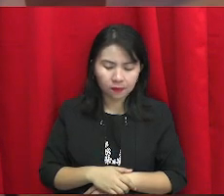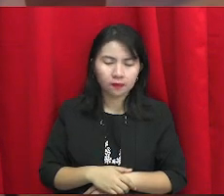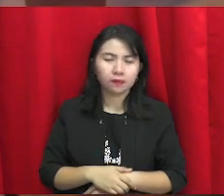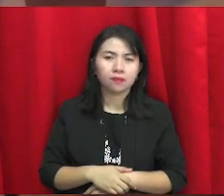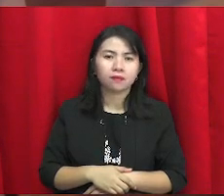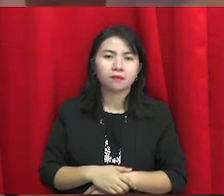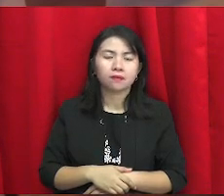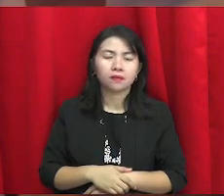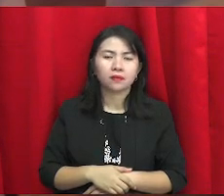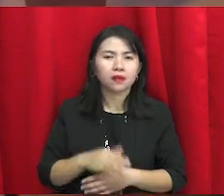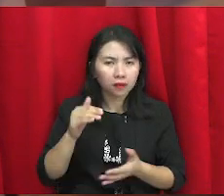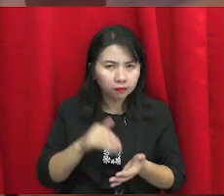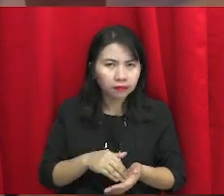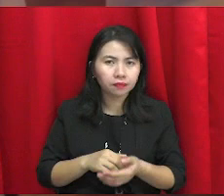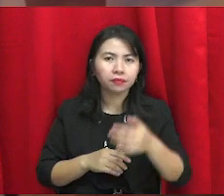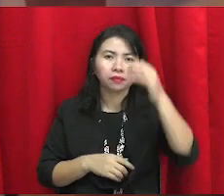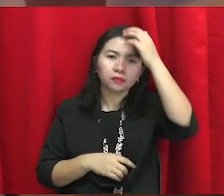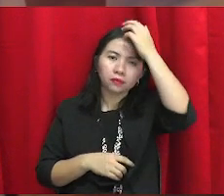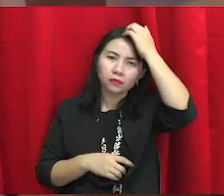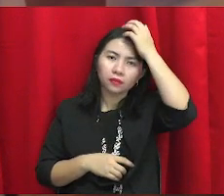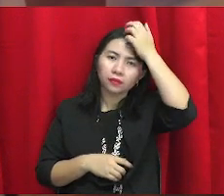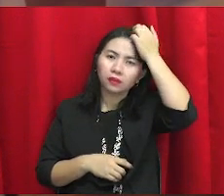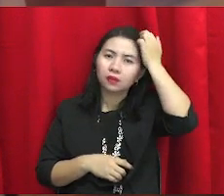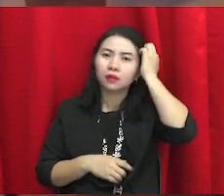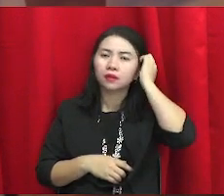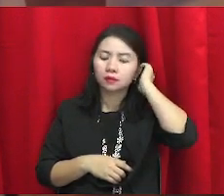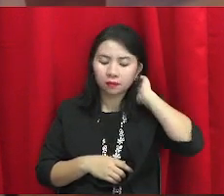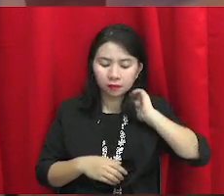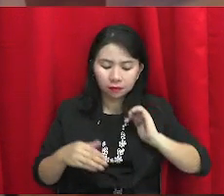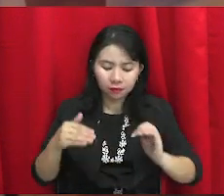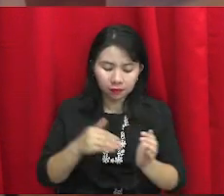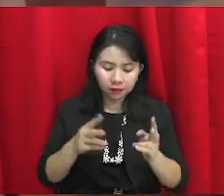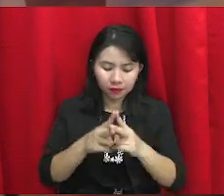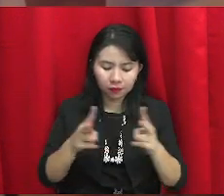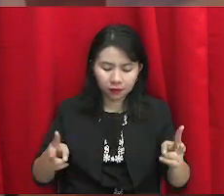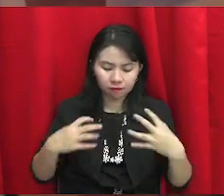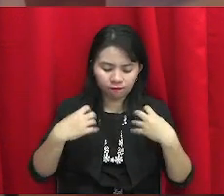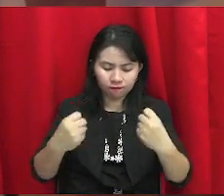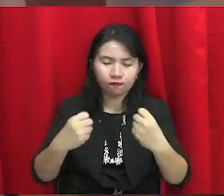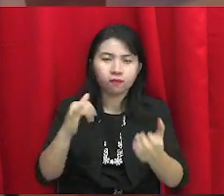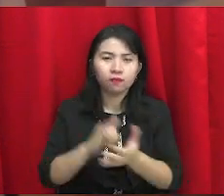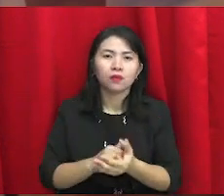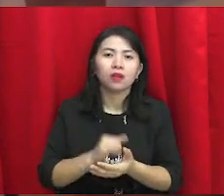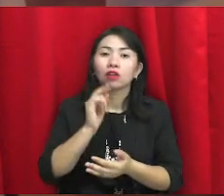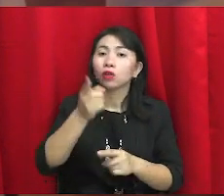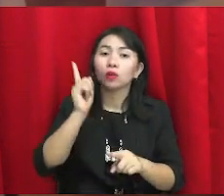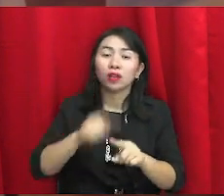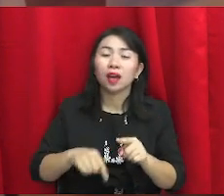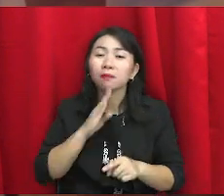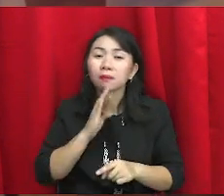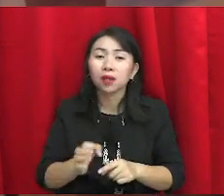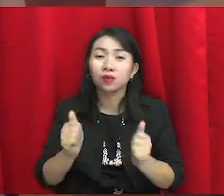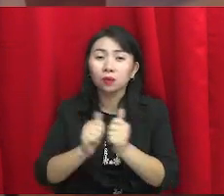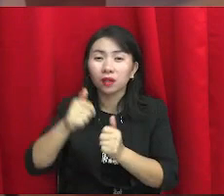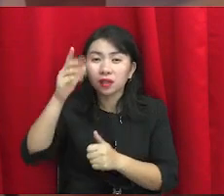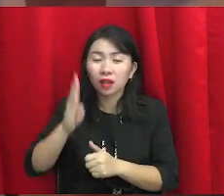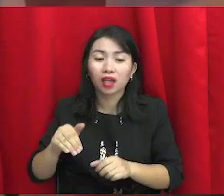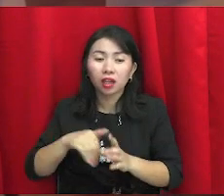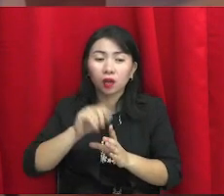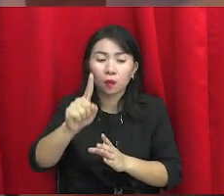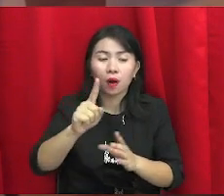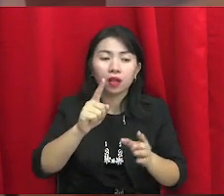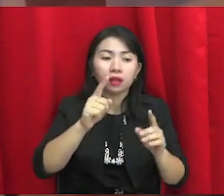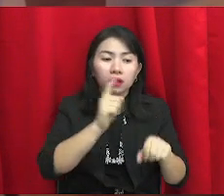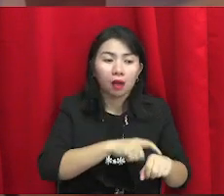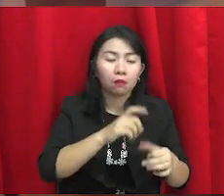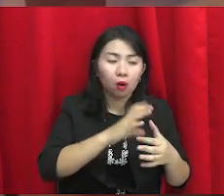right. Tandaan niyo yan, young people. Very strong yan. Hindi pwedeng kasamahin ka ng Diyos sa isang bagay na pangyayari sa buhay mo